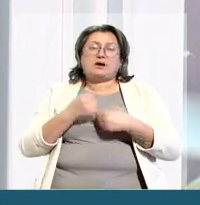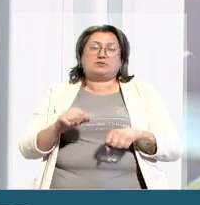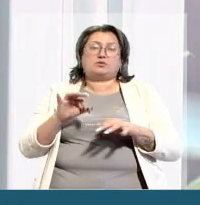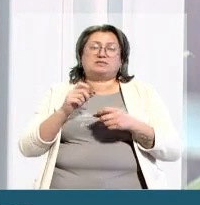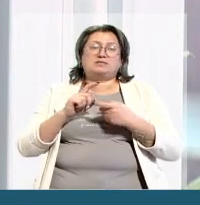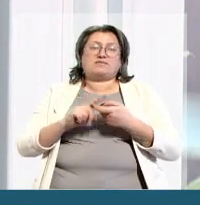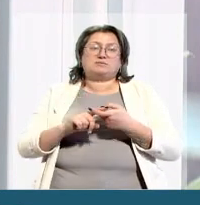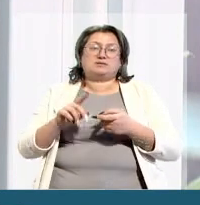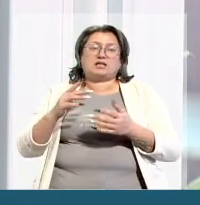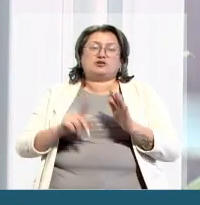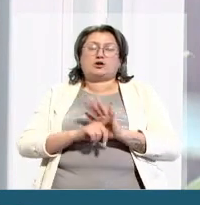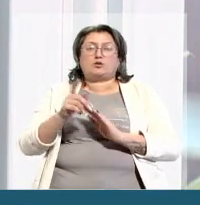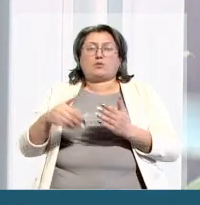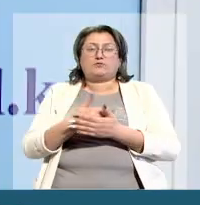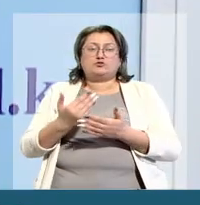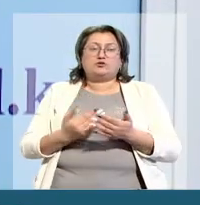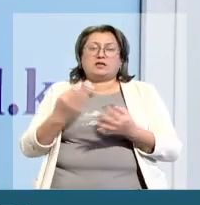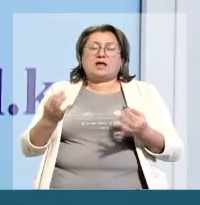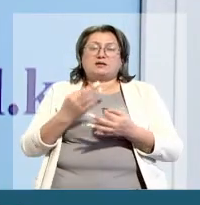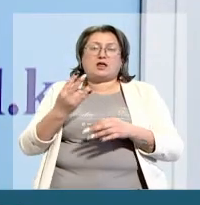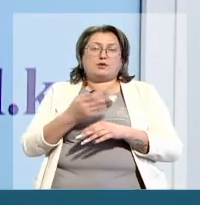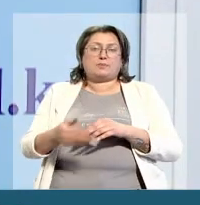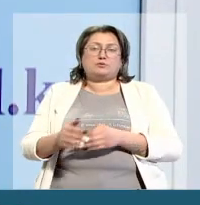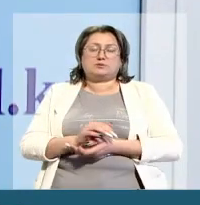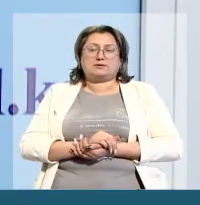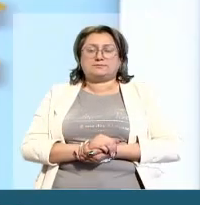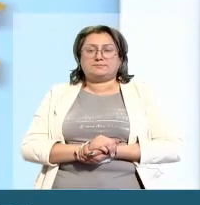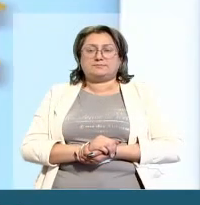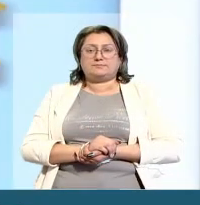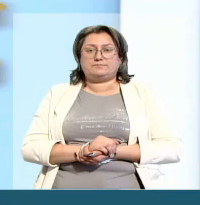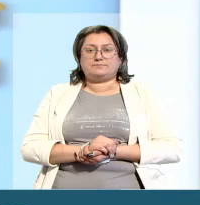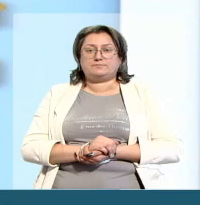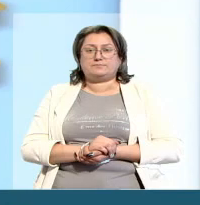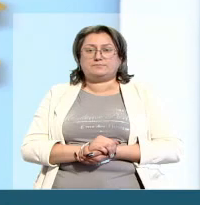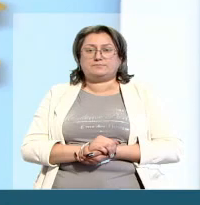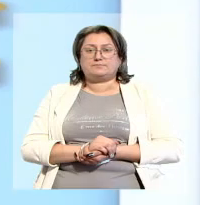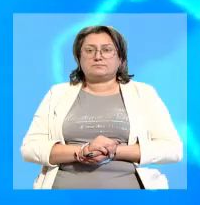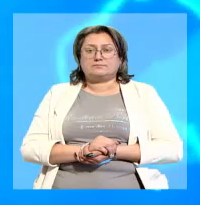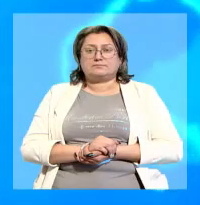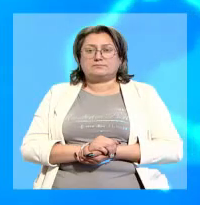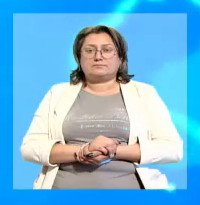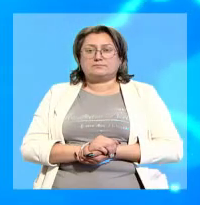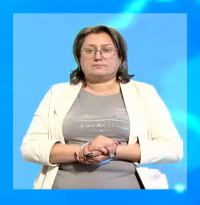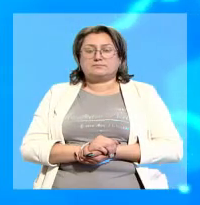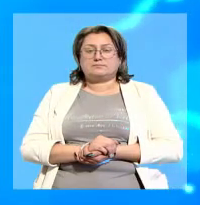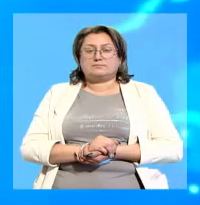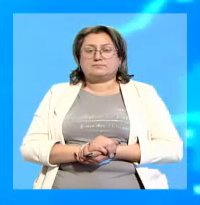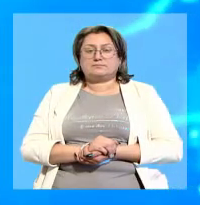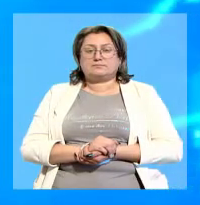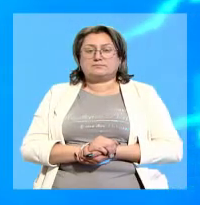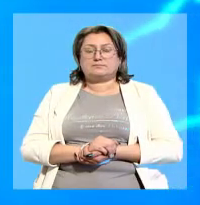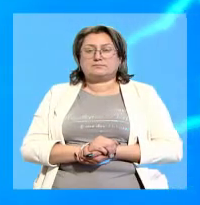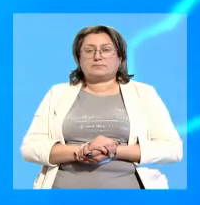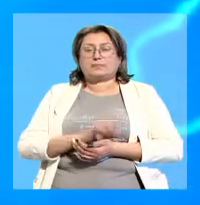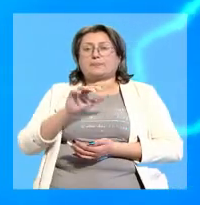бастау ешқашанда кеш емес дейді мамандар. Шерхан Нұрханұлы, Радион Бабич, Қостанай телеарнасы. Лев Толстой